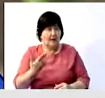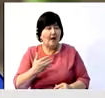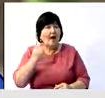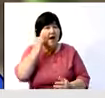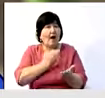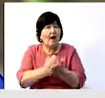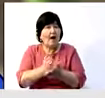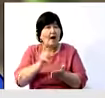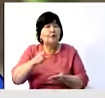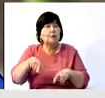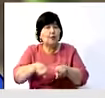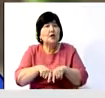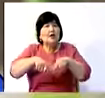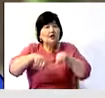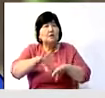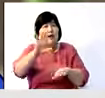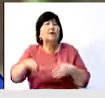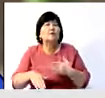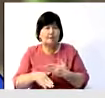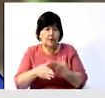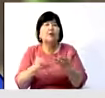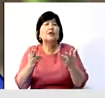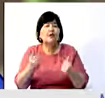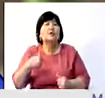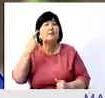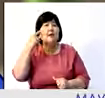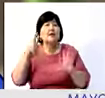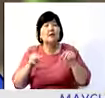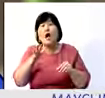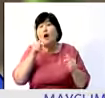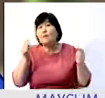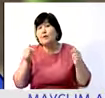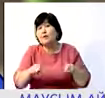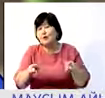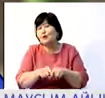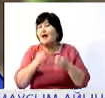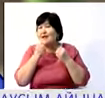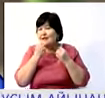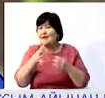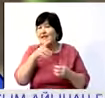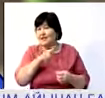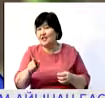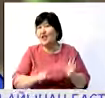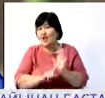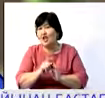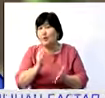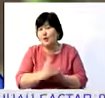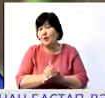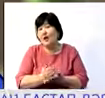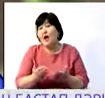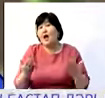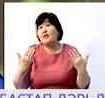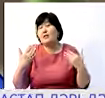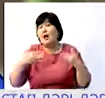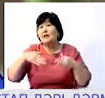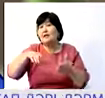ардагерлер бұл шешімді бірауыздан қолдайды деп есептеймін. Өйткені мерзімі де сондай әде жақсы кезге келіп тұр. Жұрт демалысқа кетпей